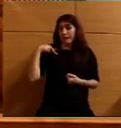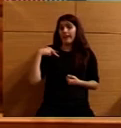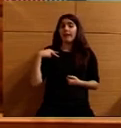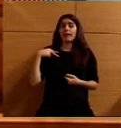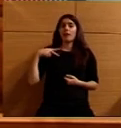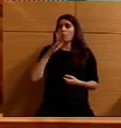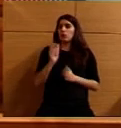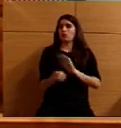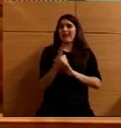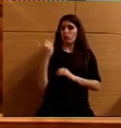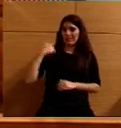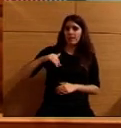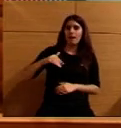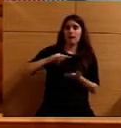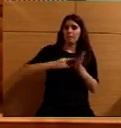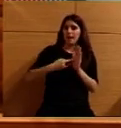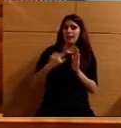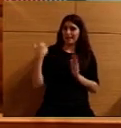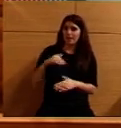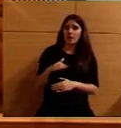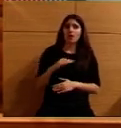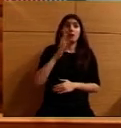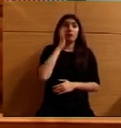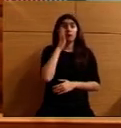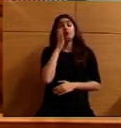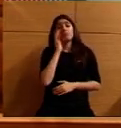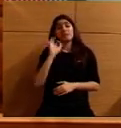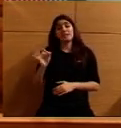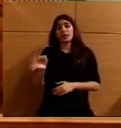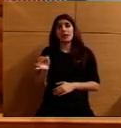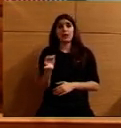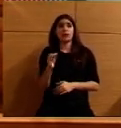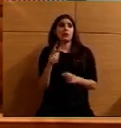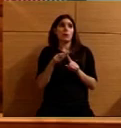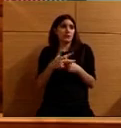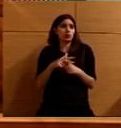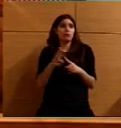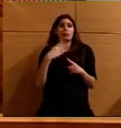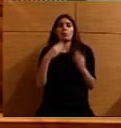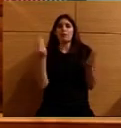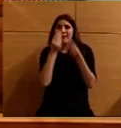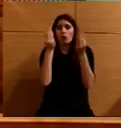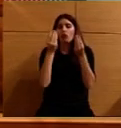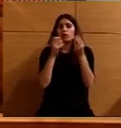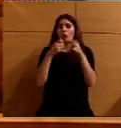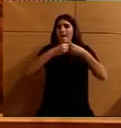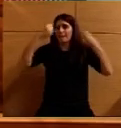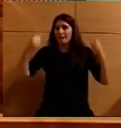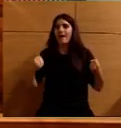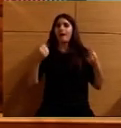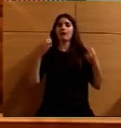general, per això està creat i per això se preveu, més enllà de que efectivament sempre és un instrument que pot ser millorable, es pot ampliar